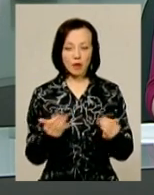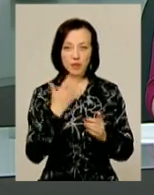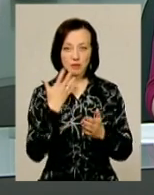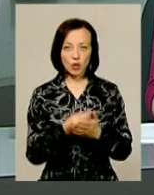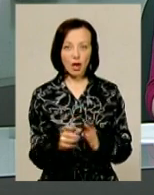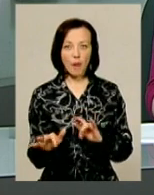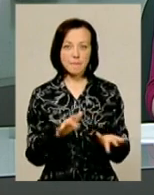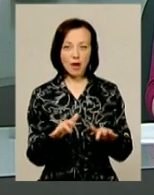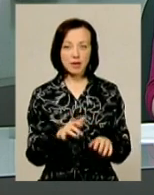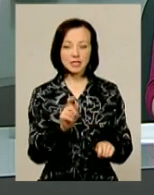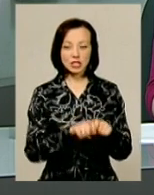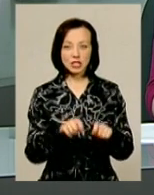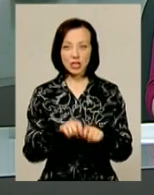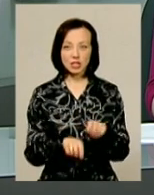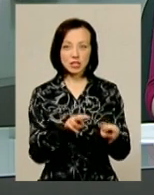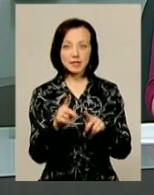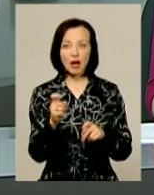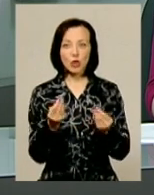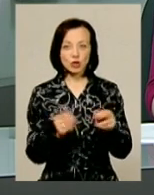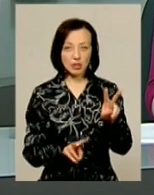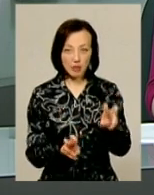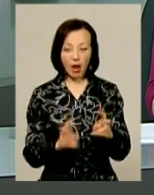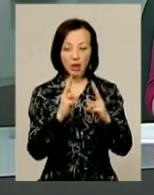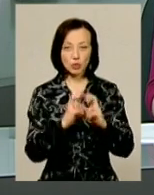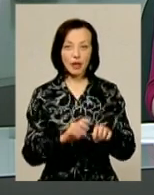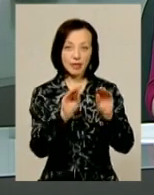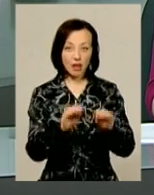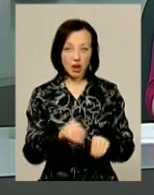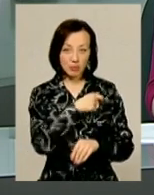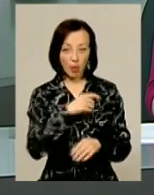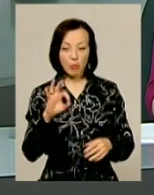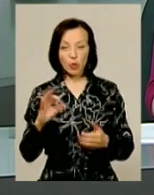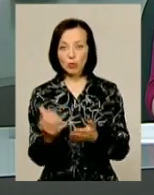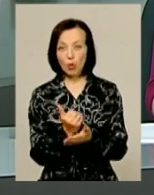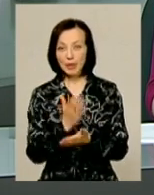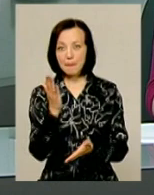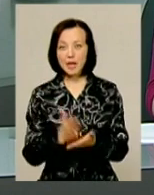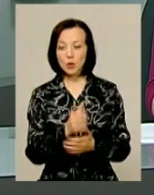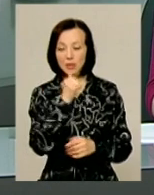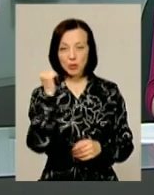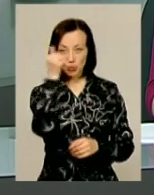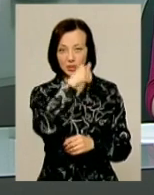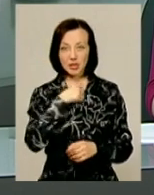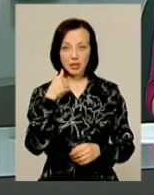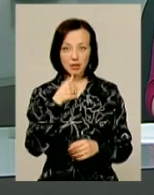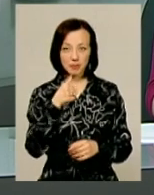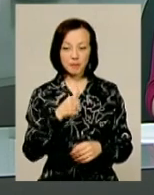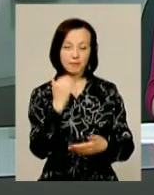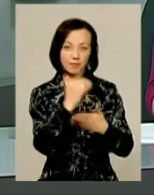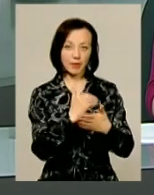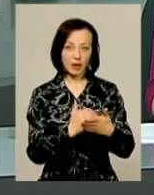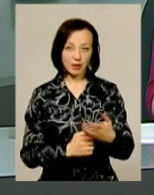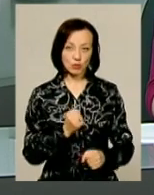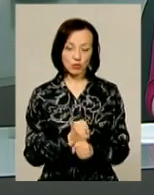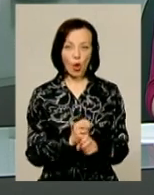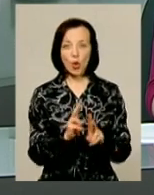своєї кампанії «Стеж за грошима» вони, аналізуючи декларації обранців про доходи та майно за минулий рік, склали відповідні